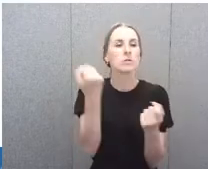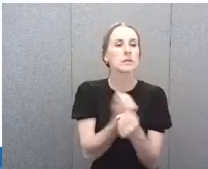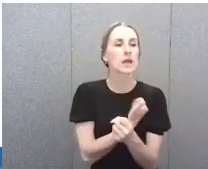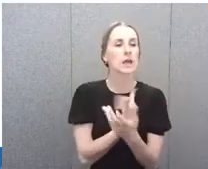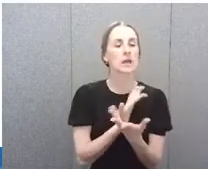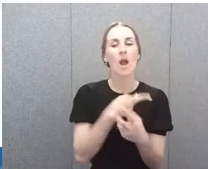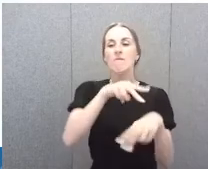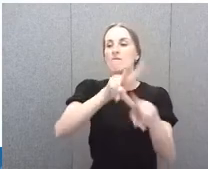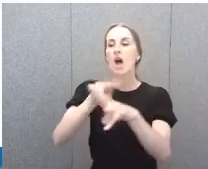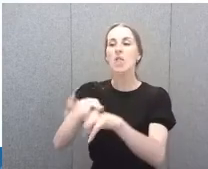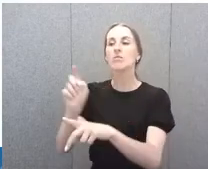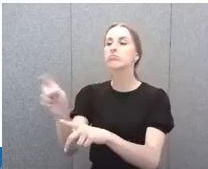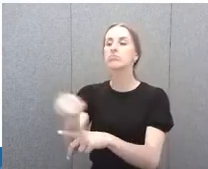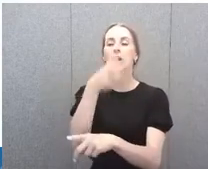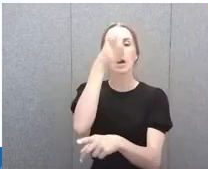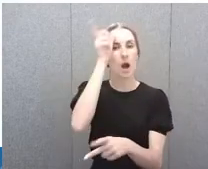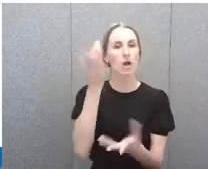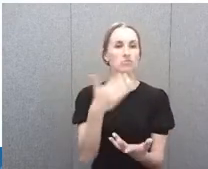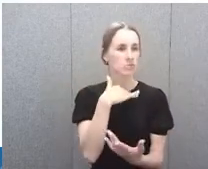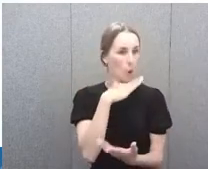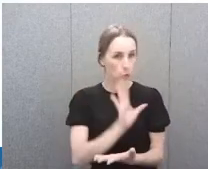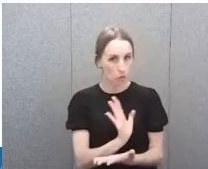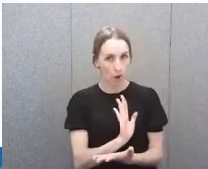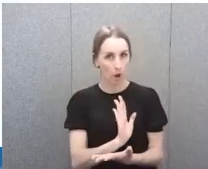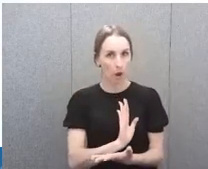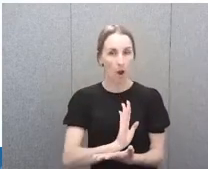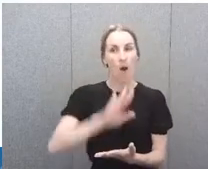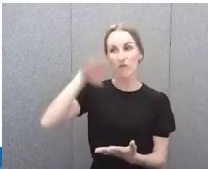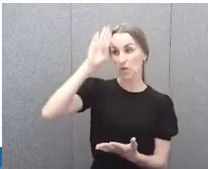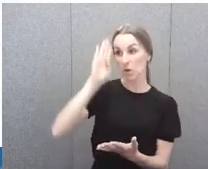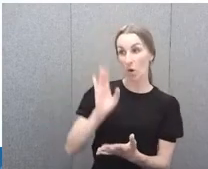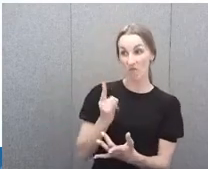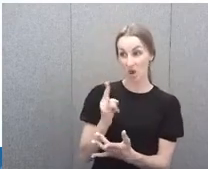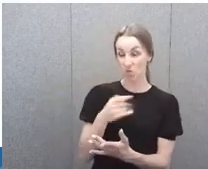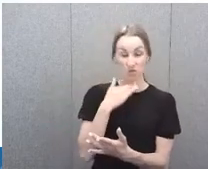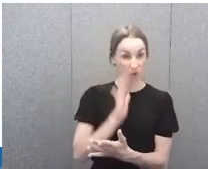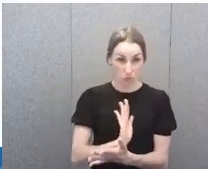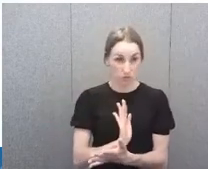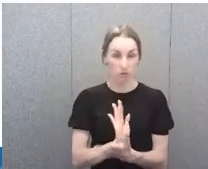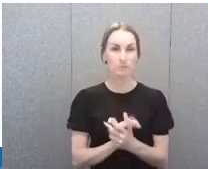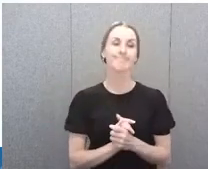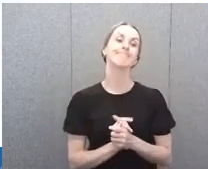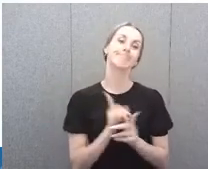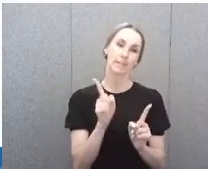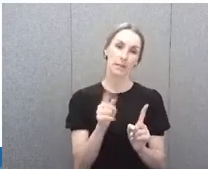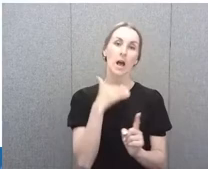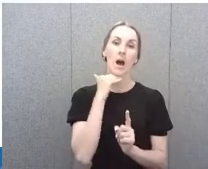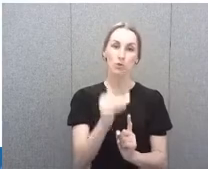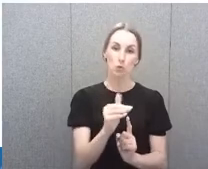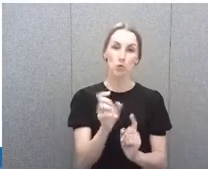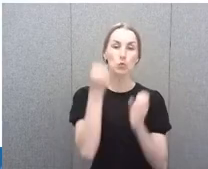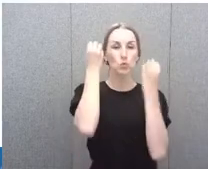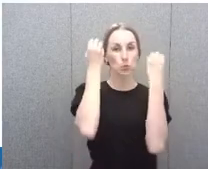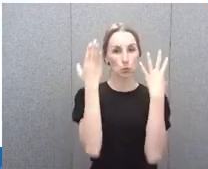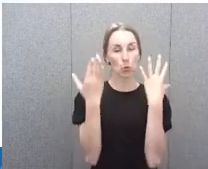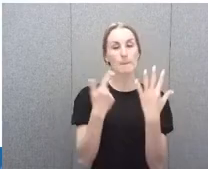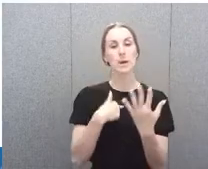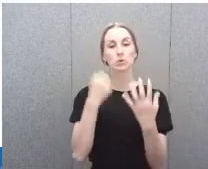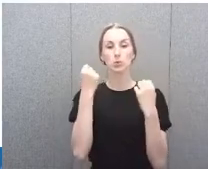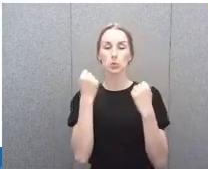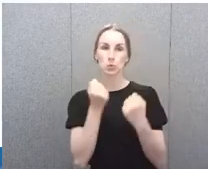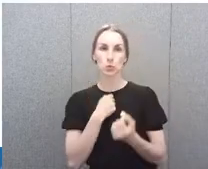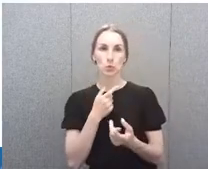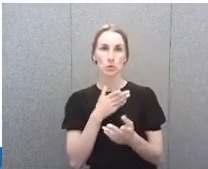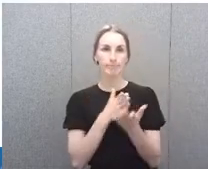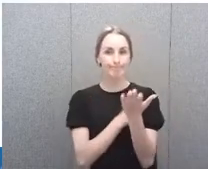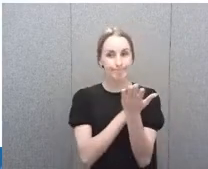тебе работа там или сям, почему тебе не хватает только мужа и детей, но невзирая на все это, пришло ясное понимание того,